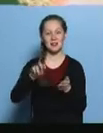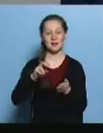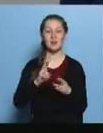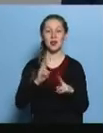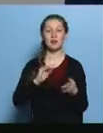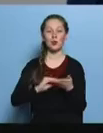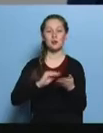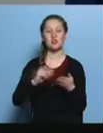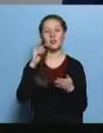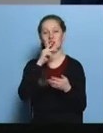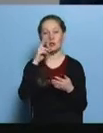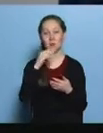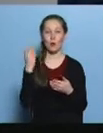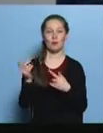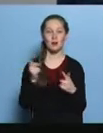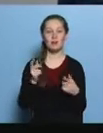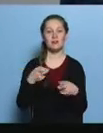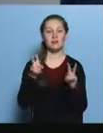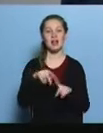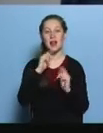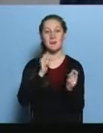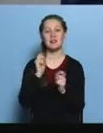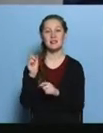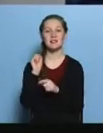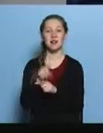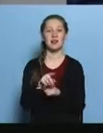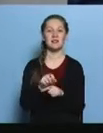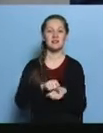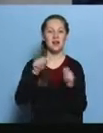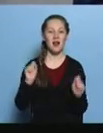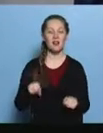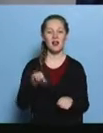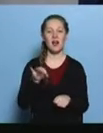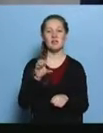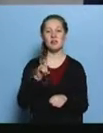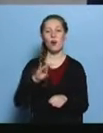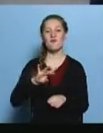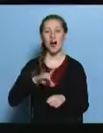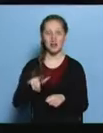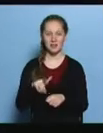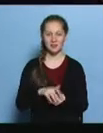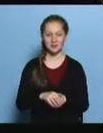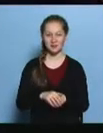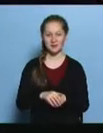с ошибками, Дед Мороз приготовил специальные подарки. Заказал целую партию орфографических словарей.